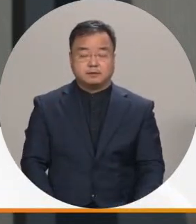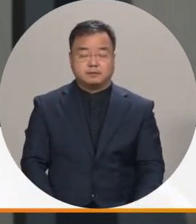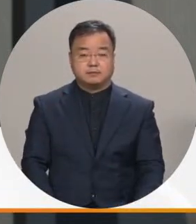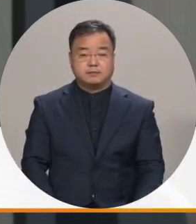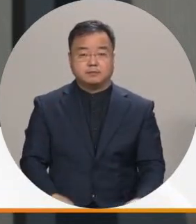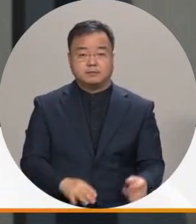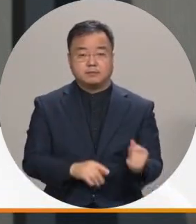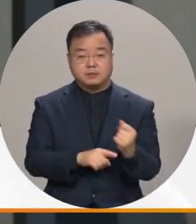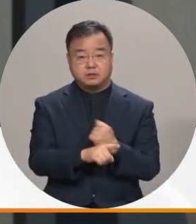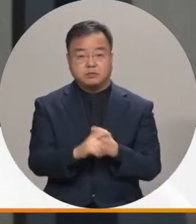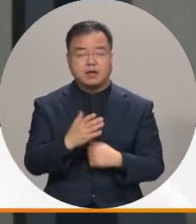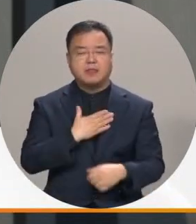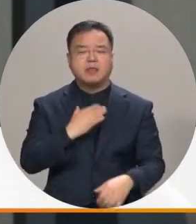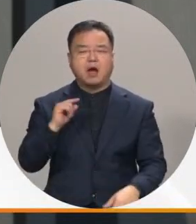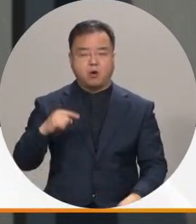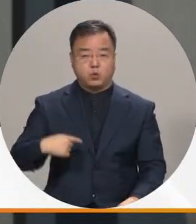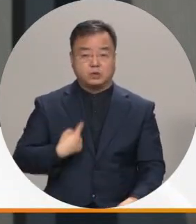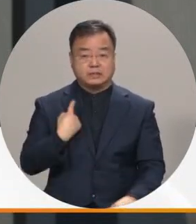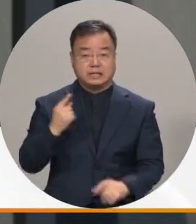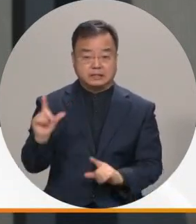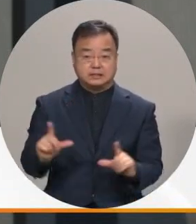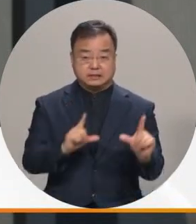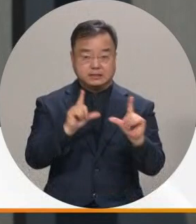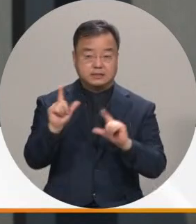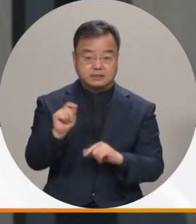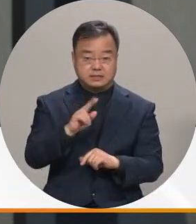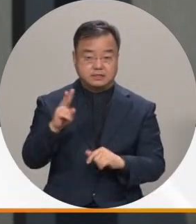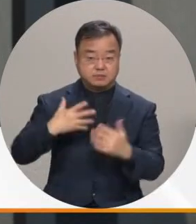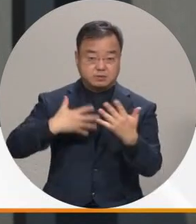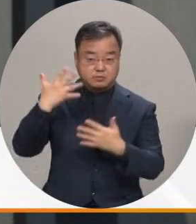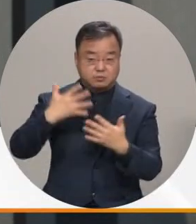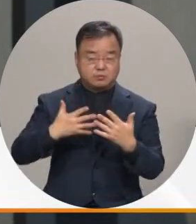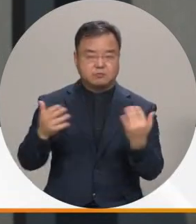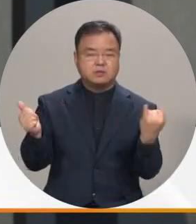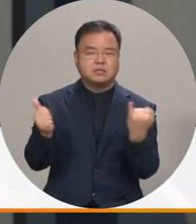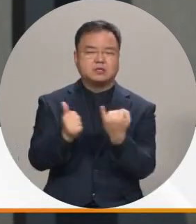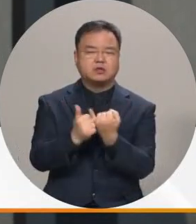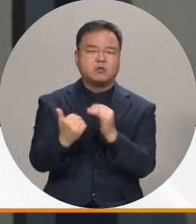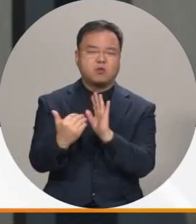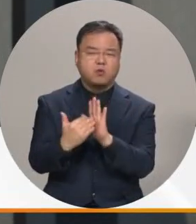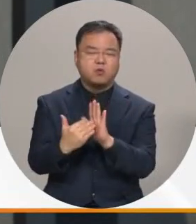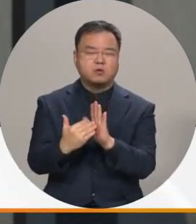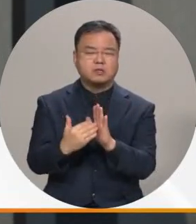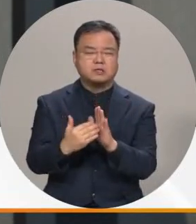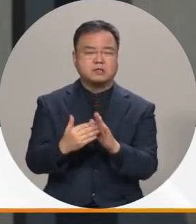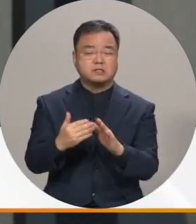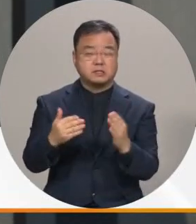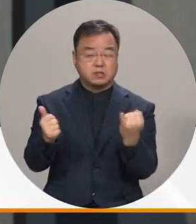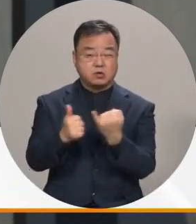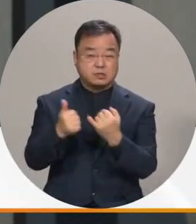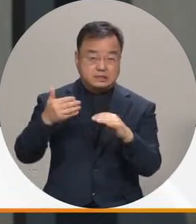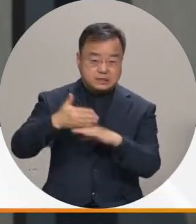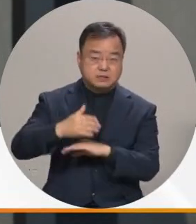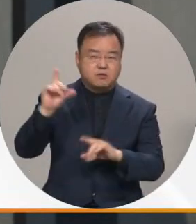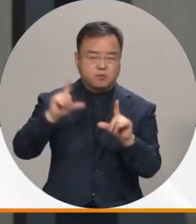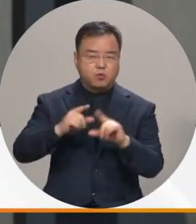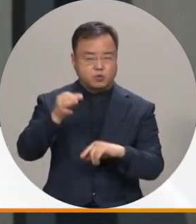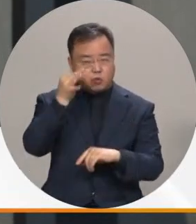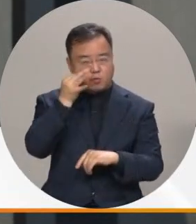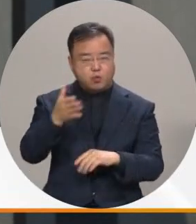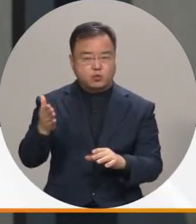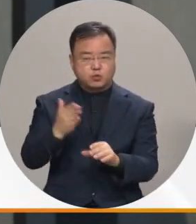뭐 나혼자 산다 같은 프로그램은 어찌 보면 그 비원이 만 원이 늘어가는 시대상을 잘 반영을 하고 있고 뭐